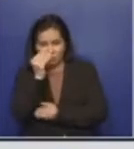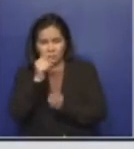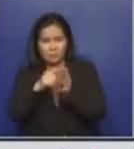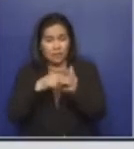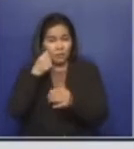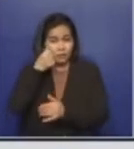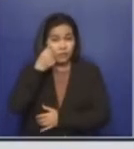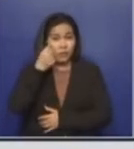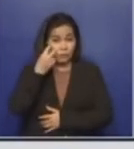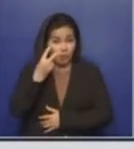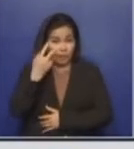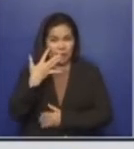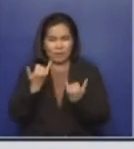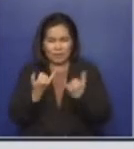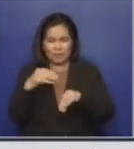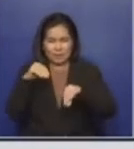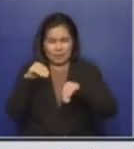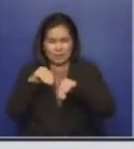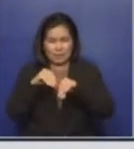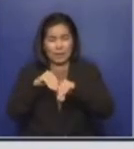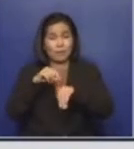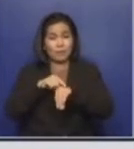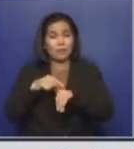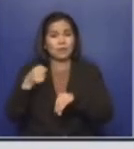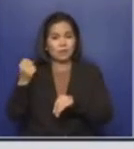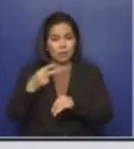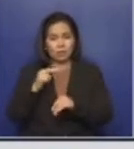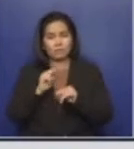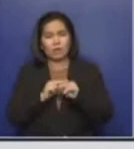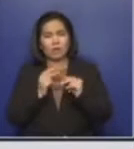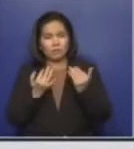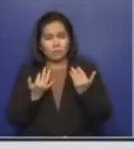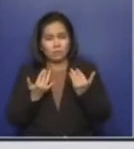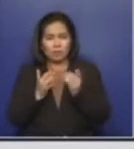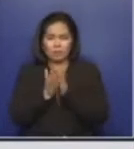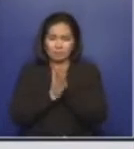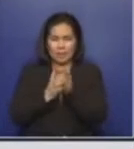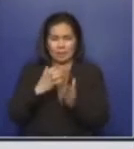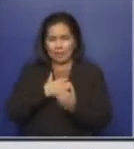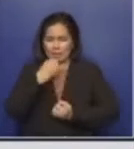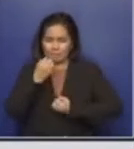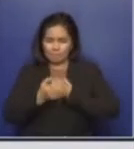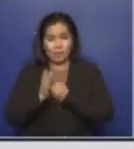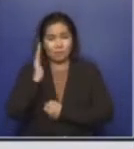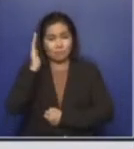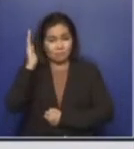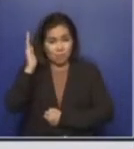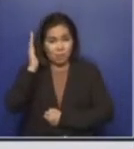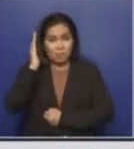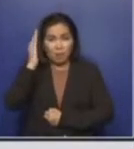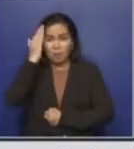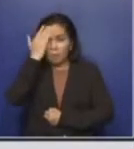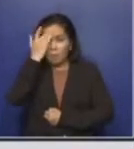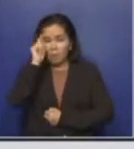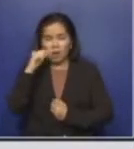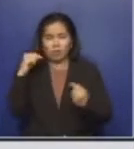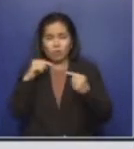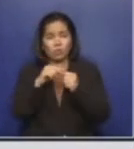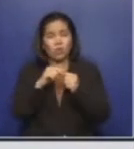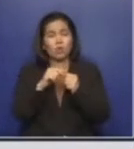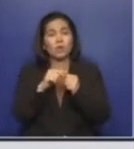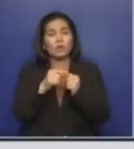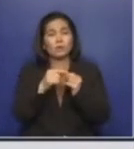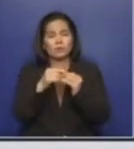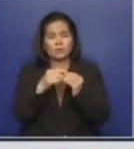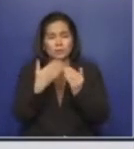ถึงจะเข้า2ยามผมยังนั่งเฝ้าต้องขออภิปรายให้ได้เนื่องจากมันเป็นร่างพระราชบัญญั